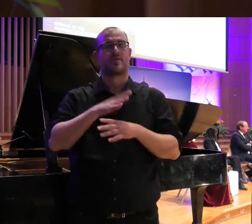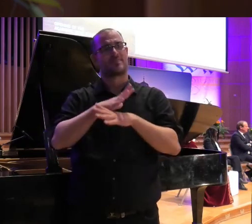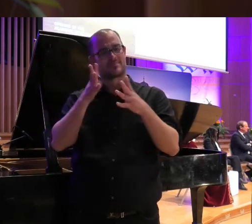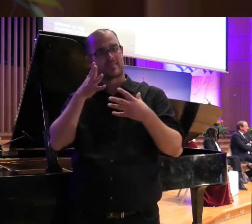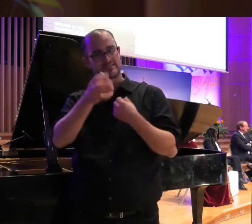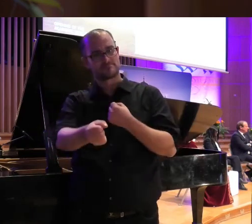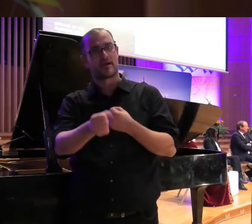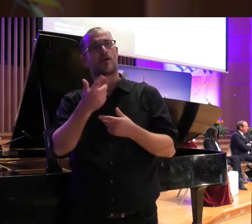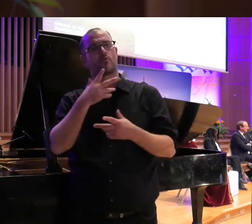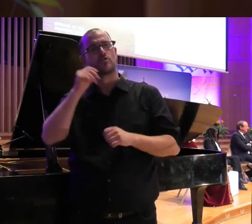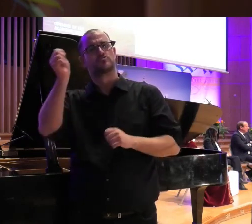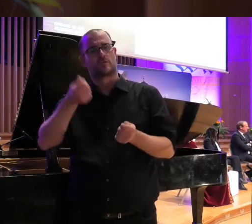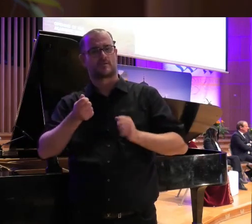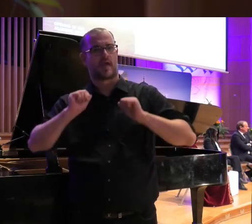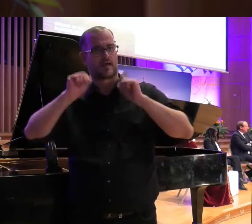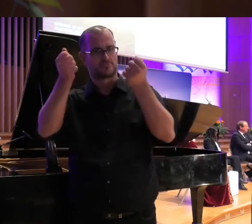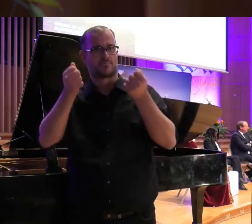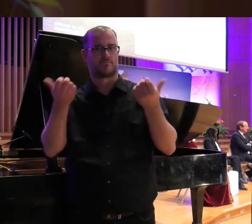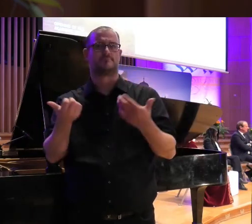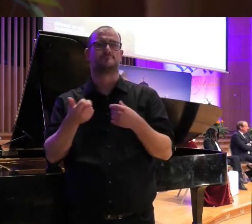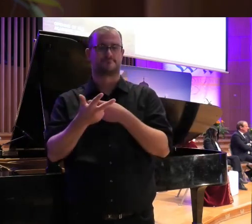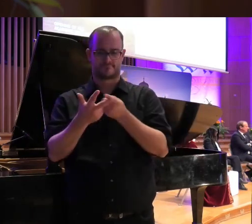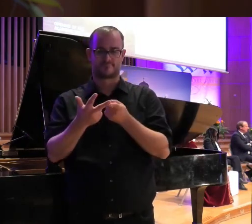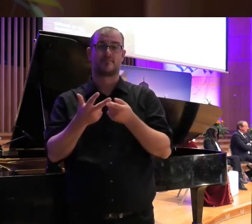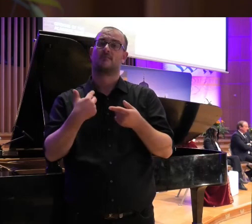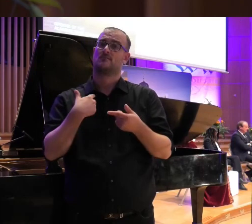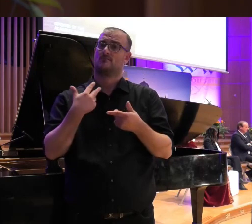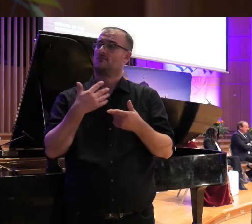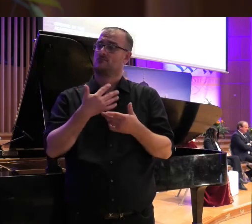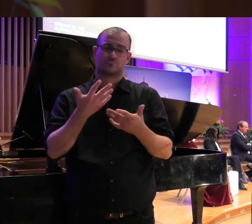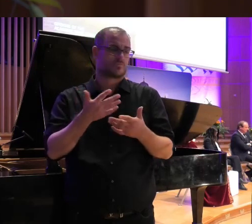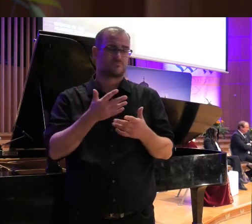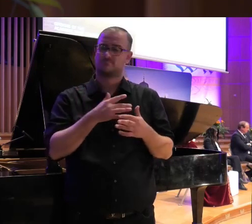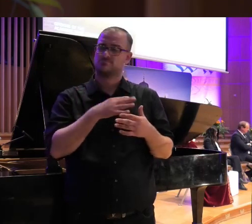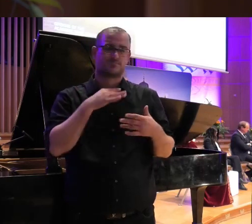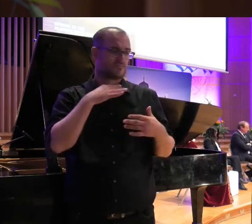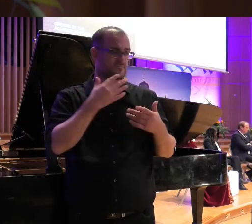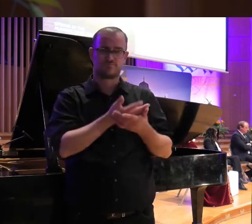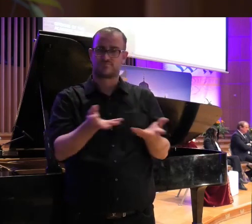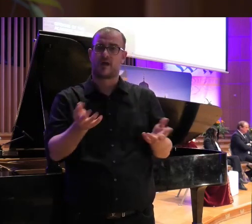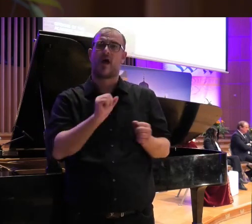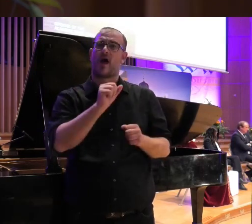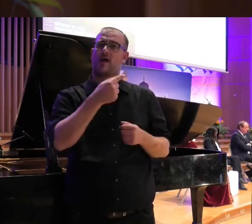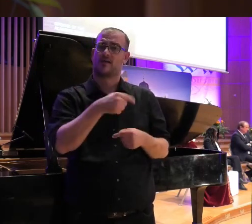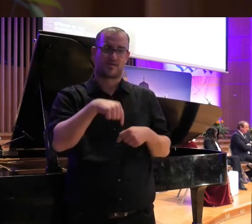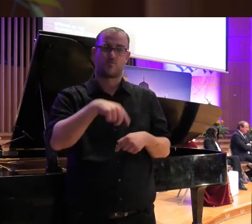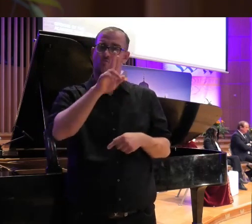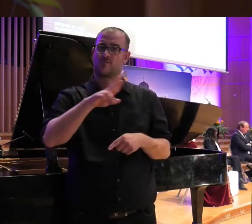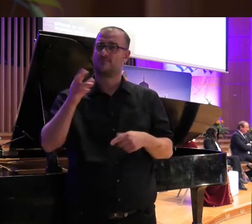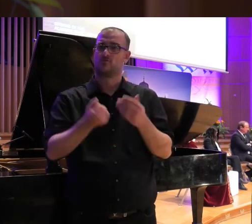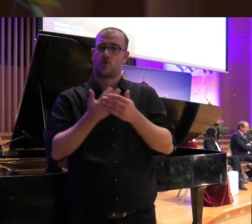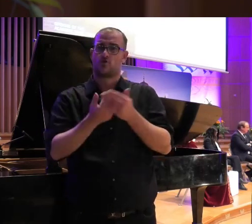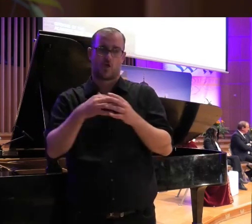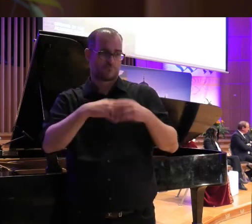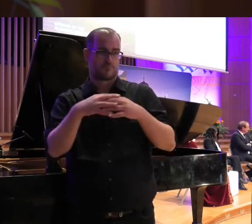auch studentisches Engagement. Und wir haben schon ganz, ganz viele AGs, Nachhaltigkeits-AGs, die hier an der Universität gegründet wurden,